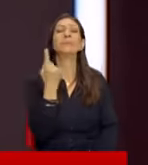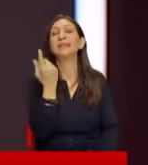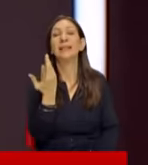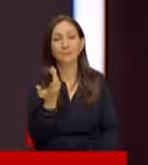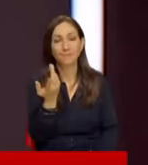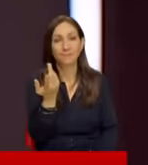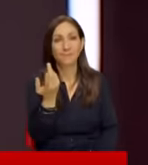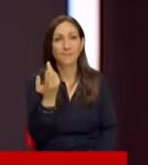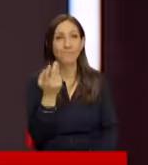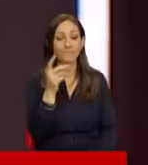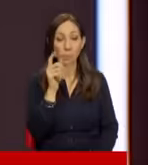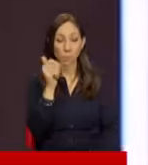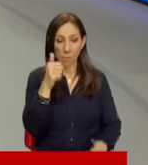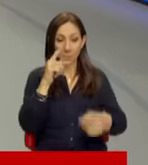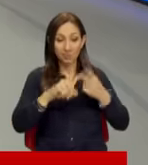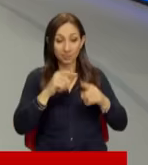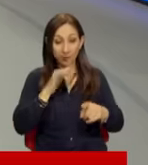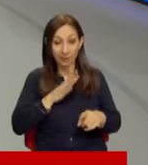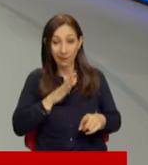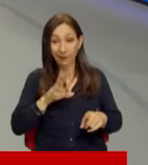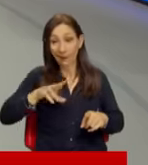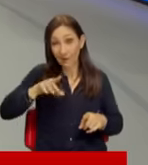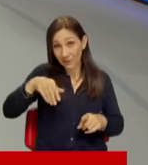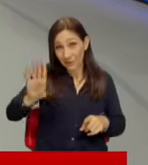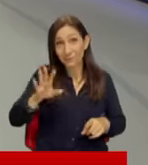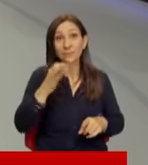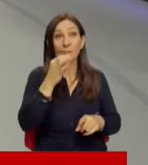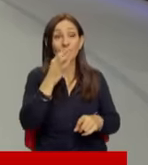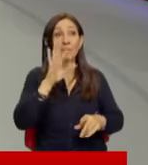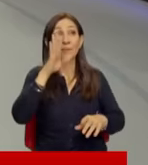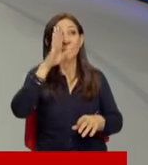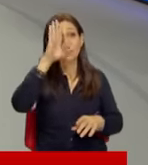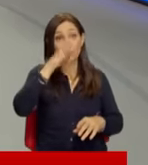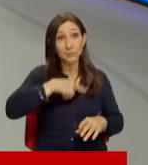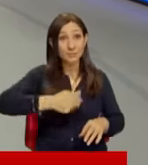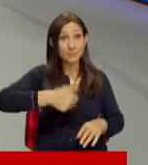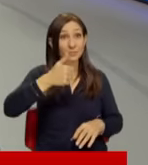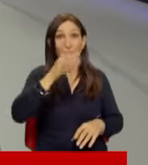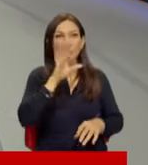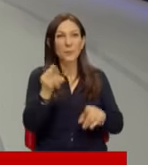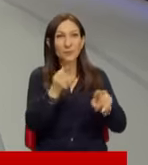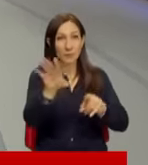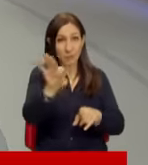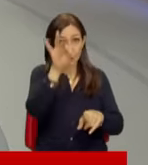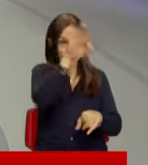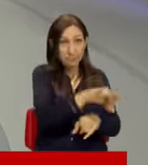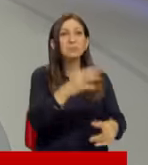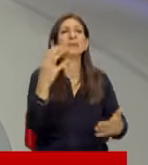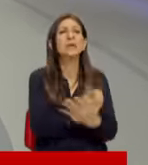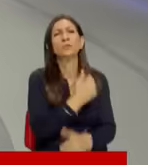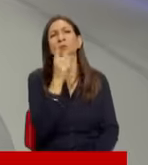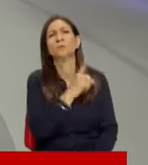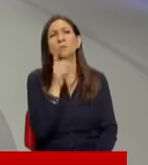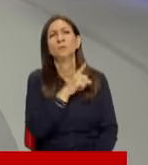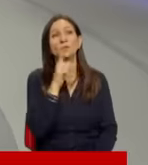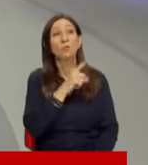şu. O gün Kılıçdaroğlu'nun yerine Ankara'ya da İstanbul Belediye Başkanlarından biri olsaydı kazanırdı.